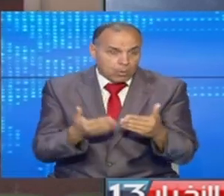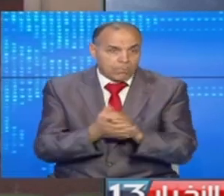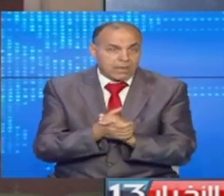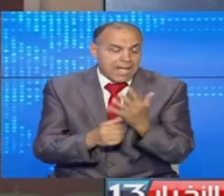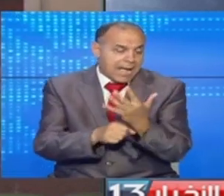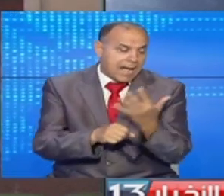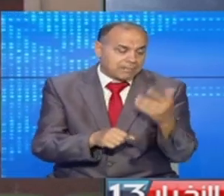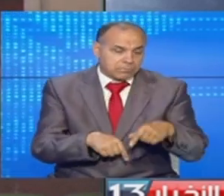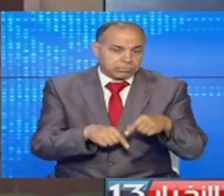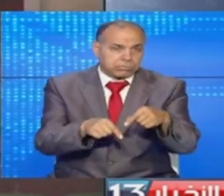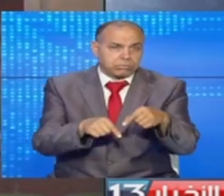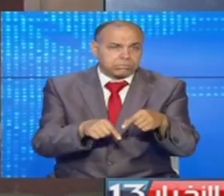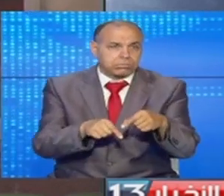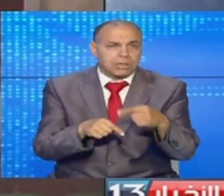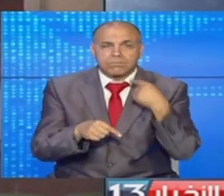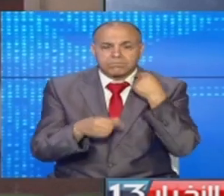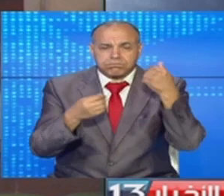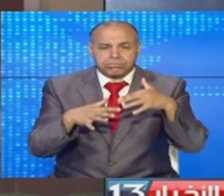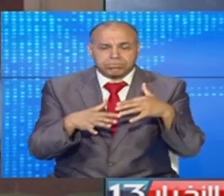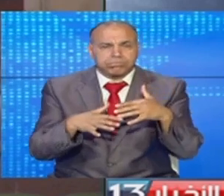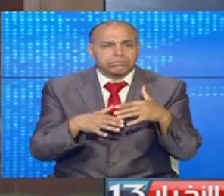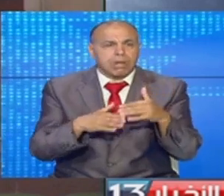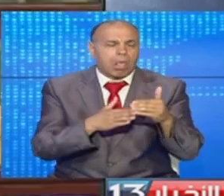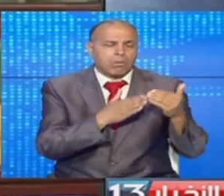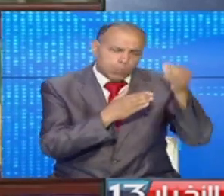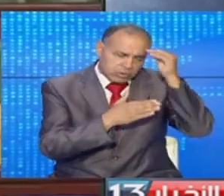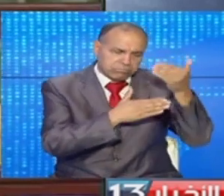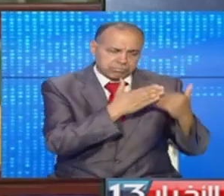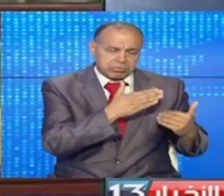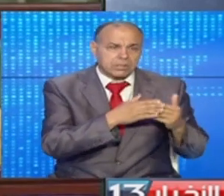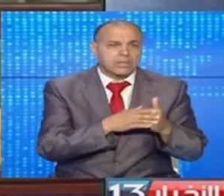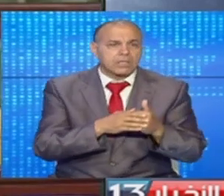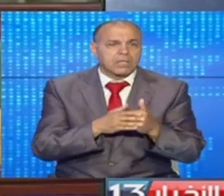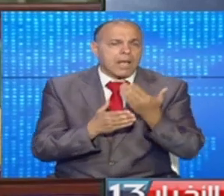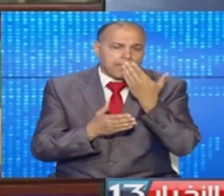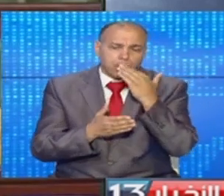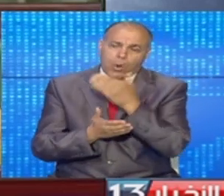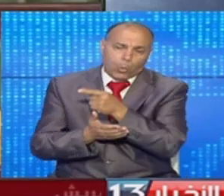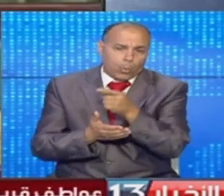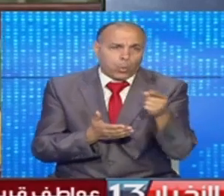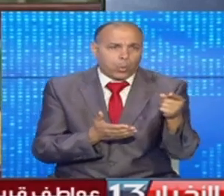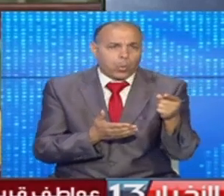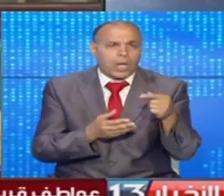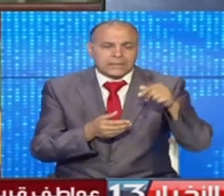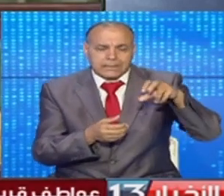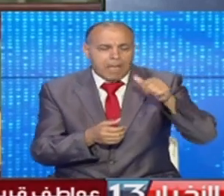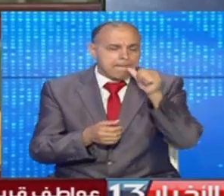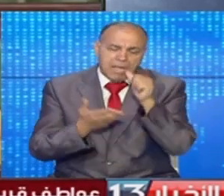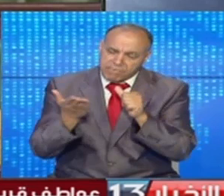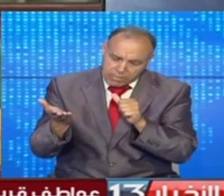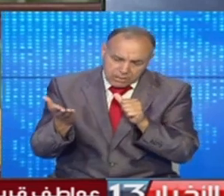الخمس سنوات هذه ولاية توزر خسرت 6 مواقع وخرت التالي. اللي ولاو يحمدوا ربي اللي وقت يحلوا سبالة يلقاو